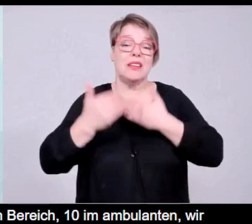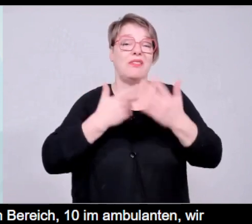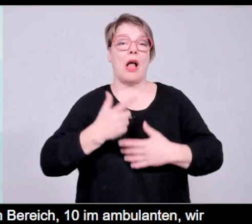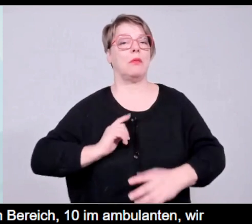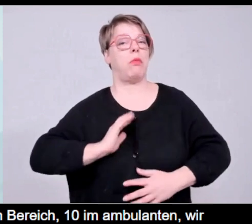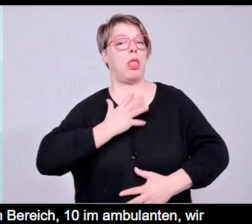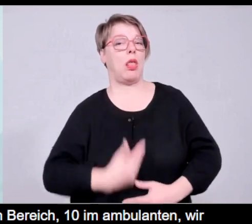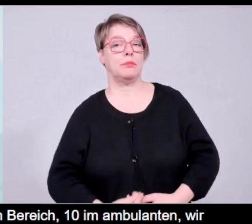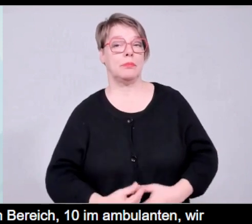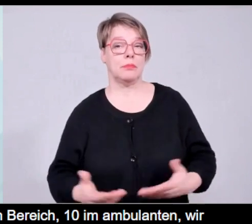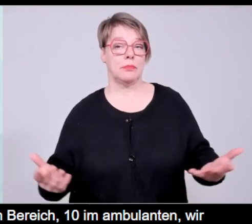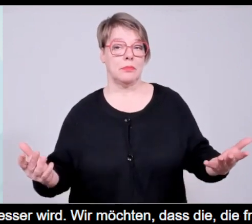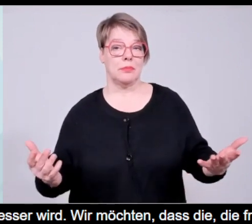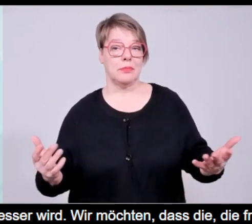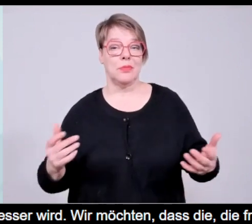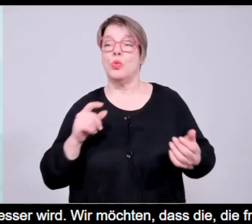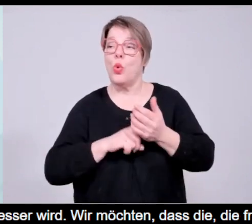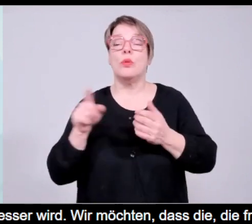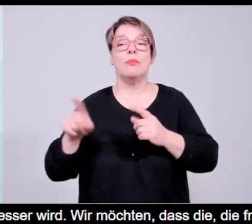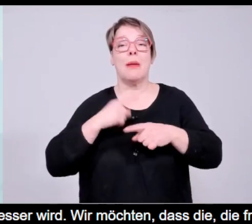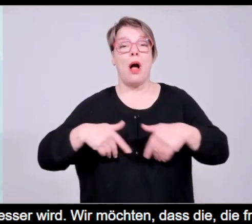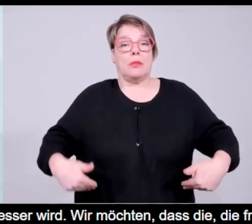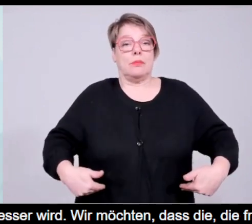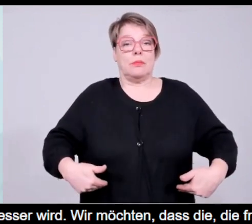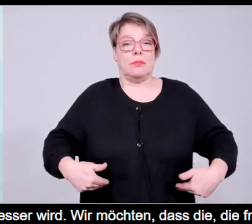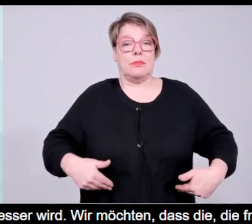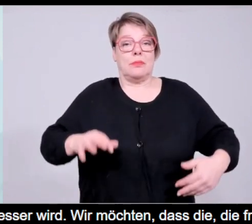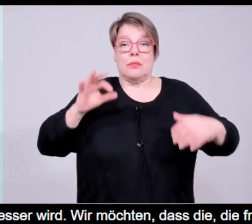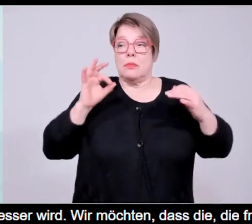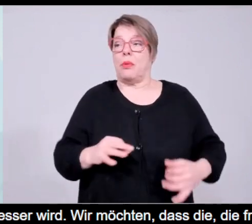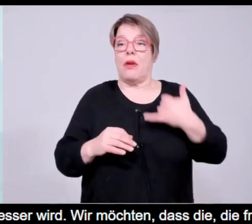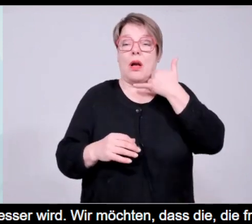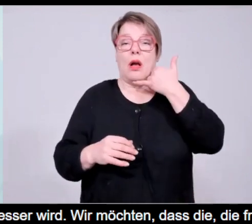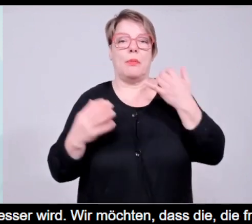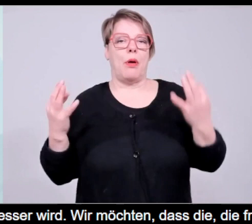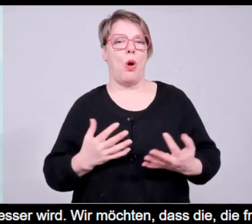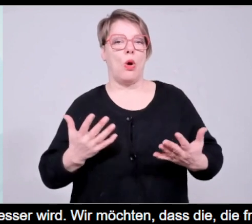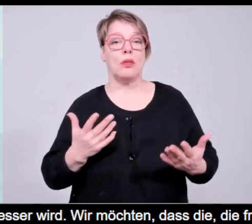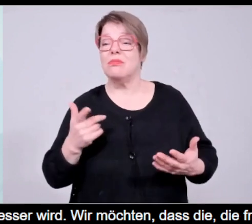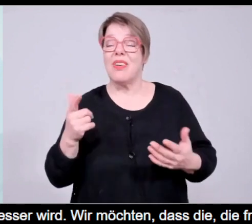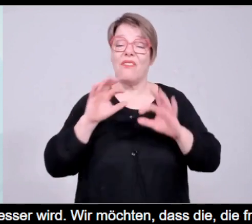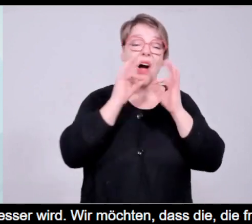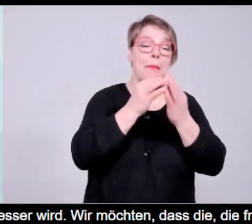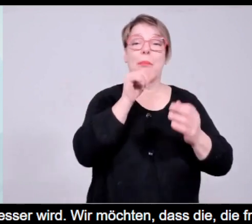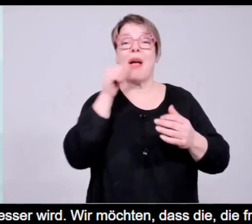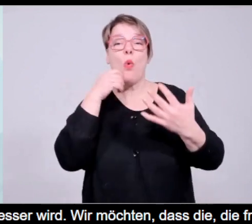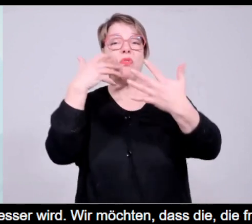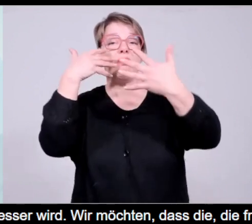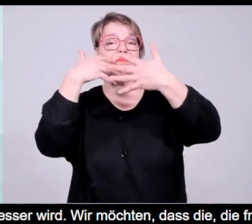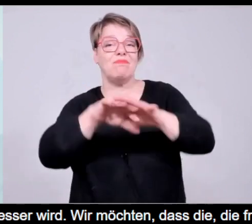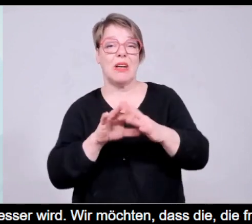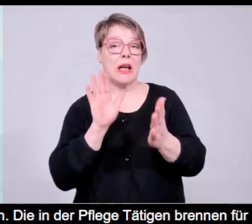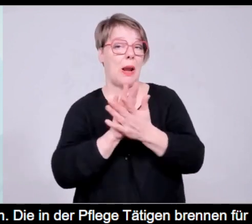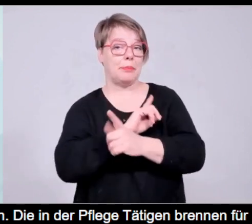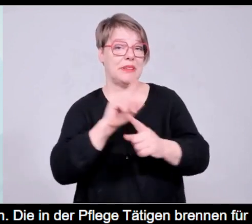sorgen, dass nach der Pilotphase das in die Regelversorgung übergeht. Das heißt, wir wollen jetzt bis 2024 diese Modellprojekte ausrollen und